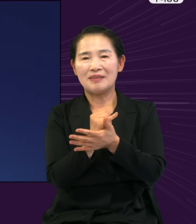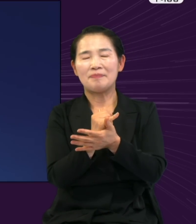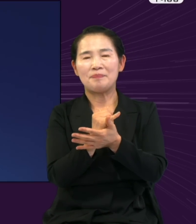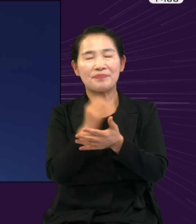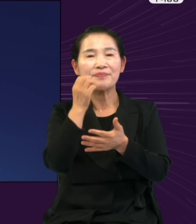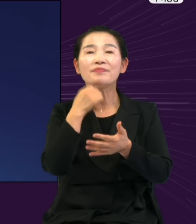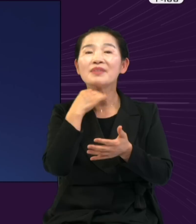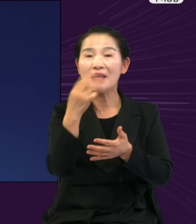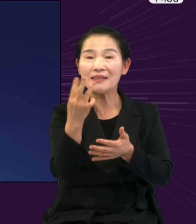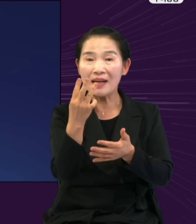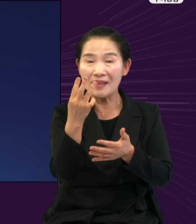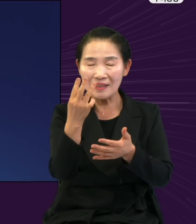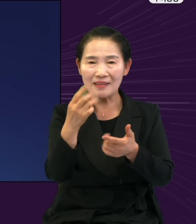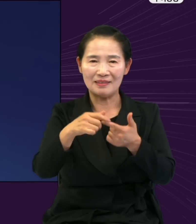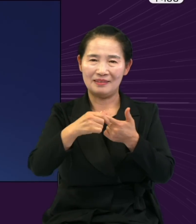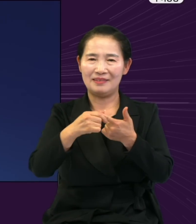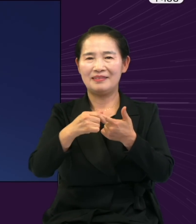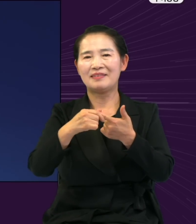3-4살이었어요.